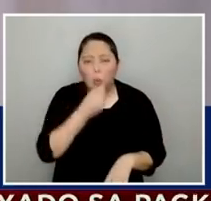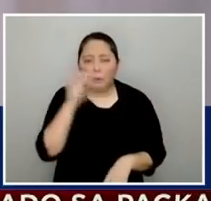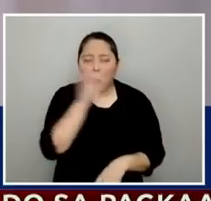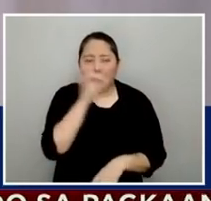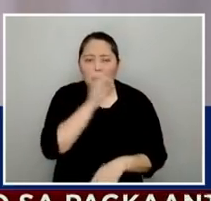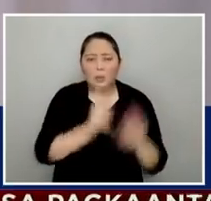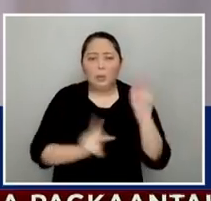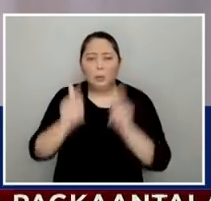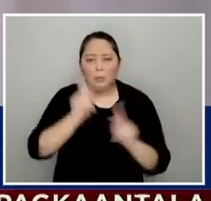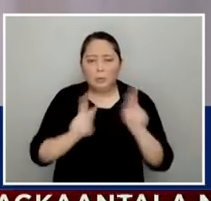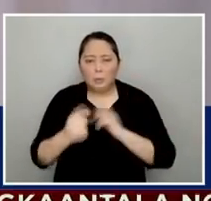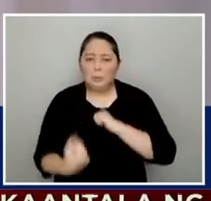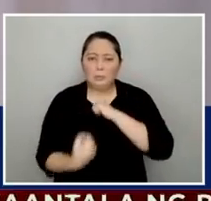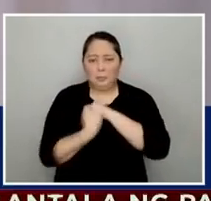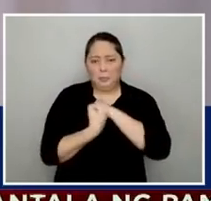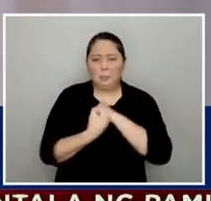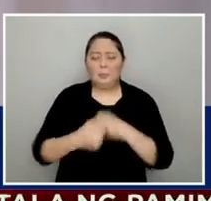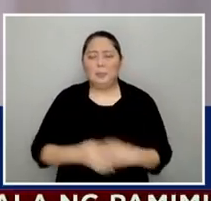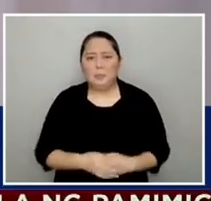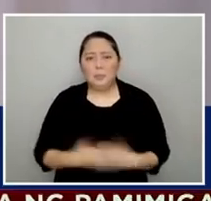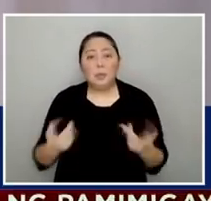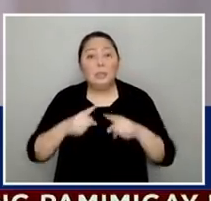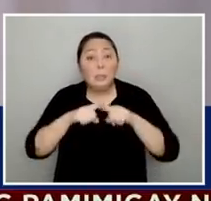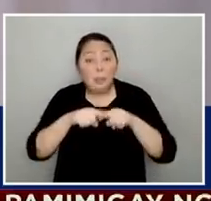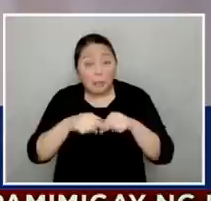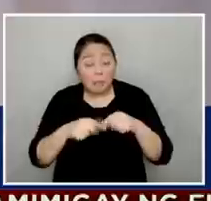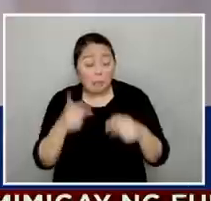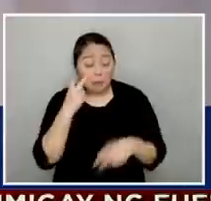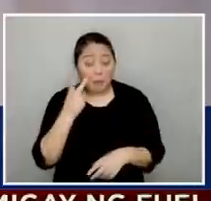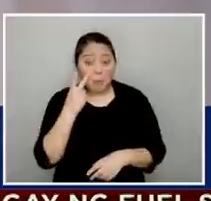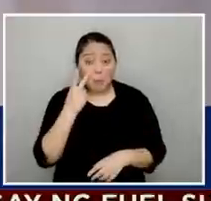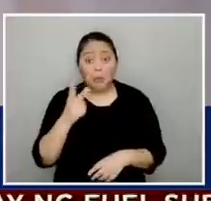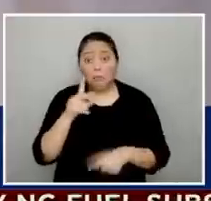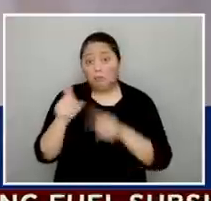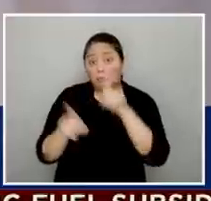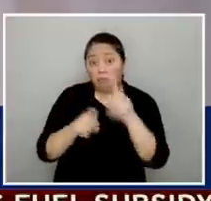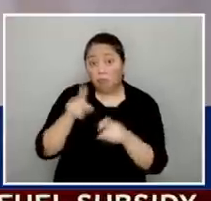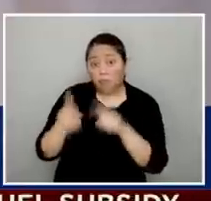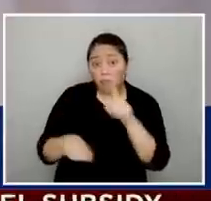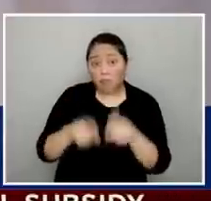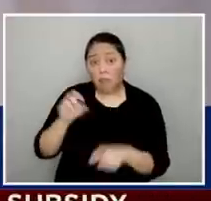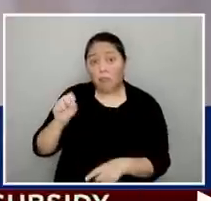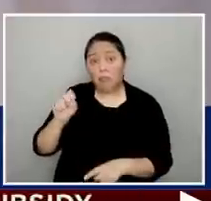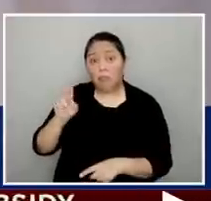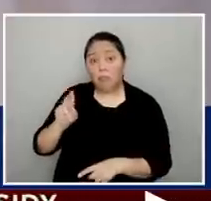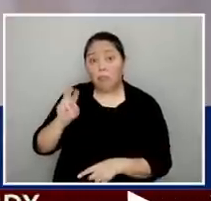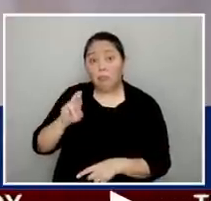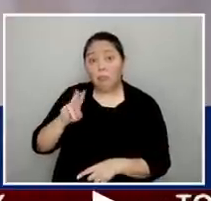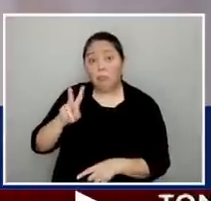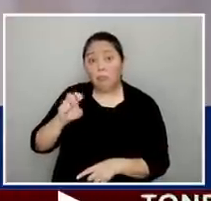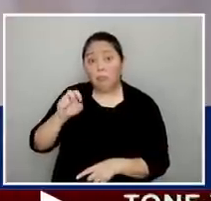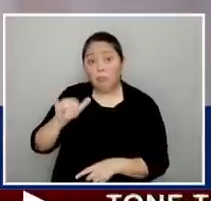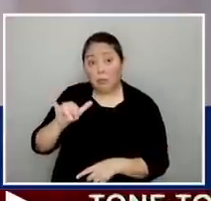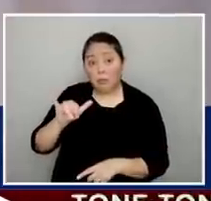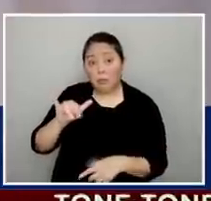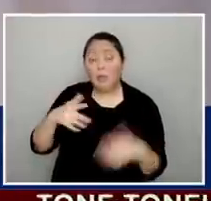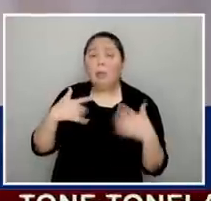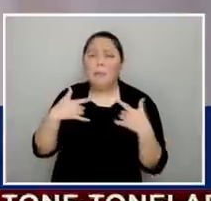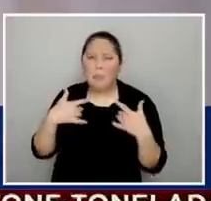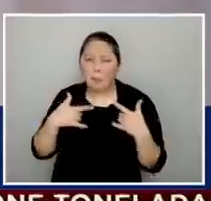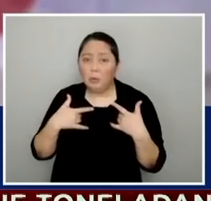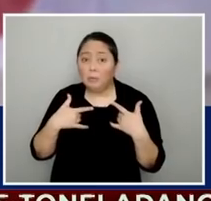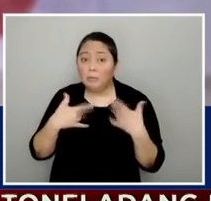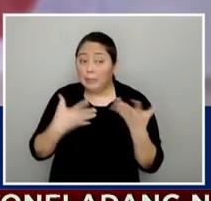based on baseline surveys na nakikita ko, merong endorsement na hindi maganda. Merong endorsement